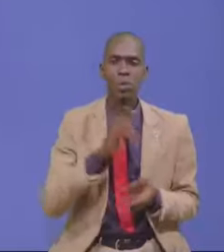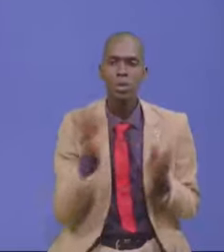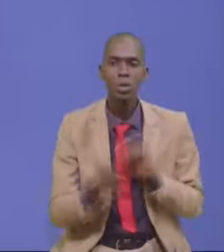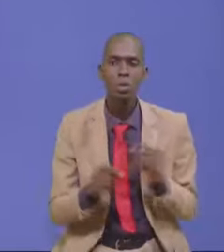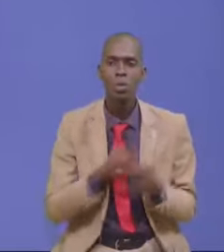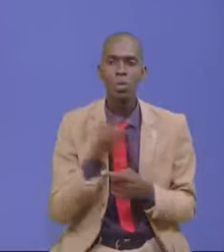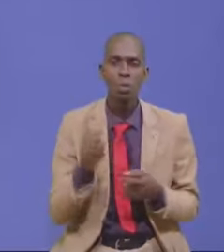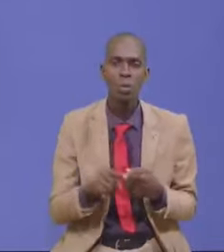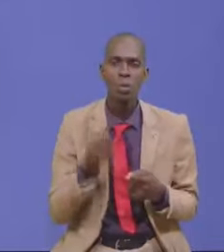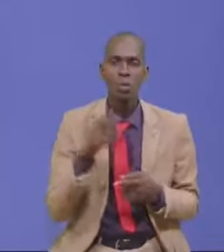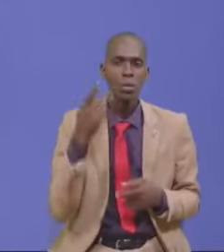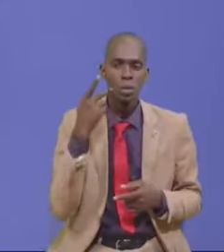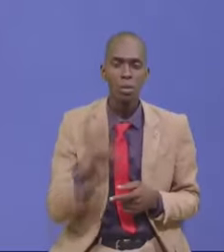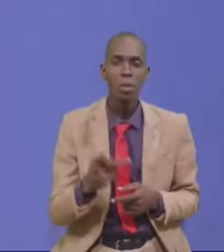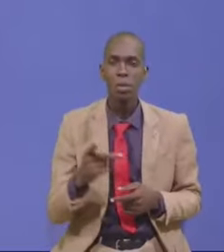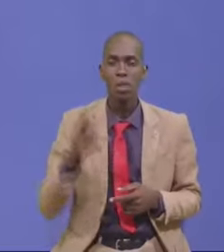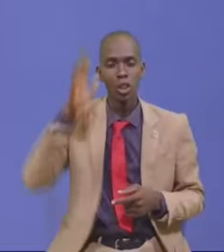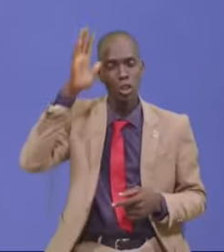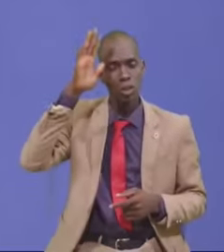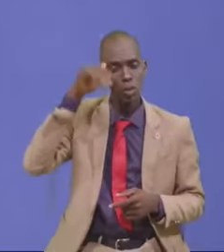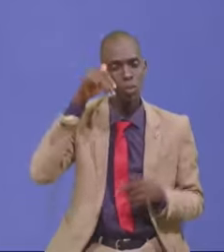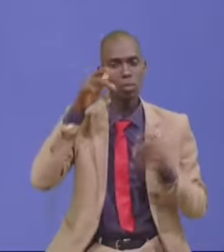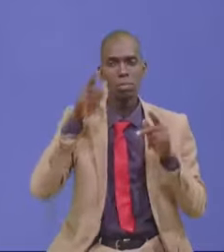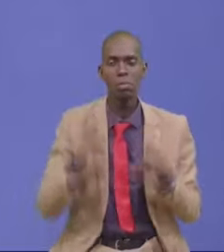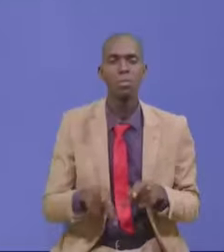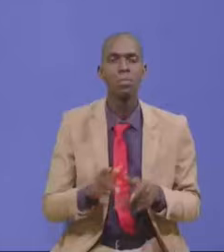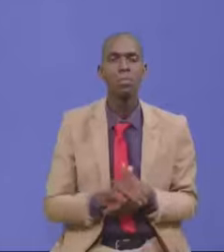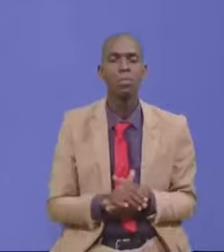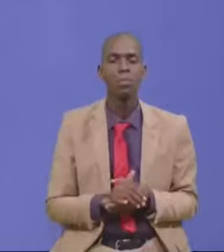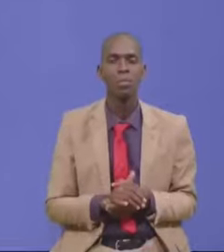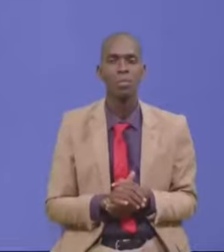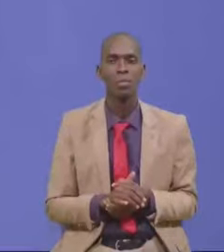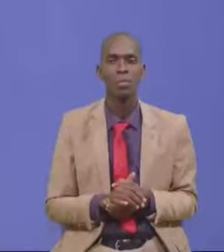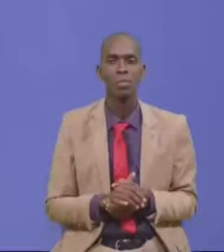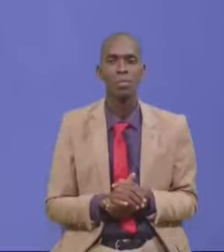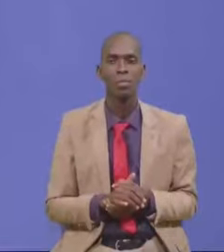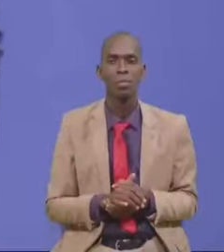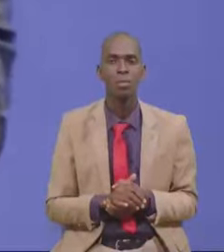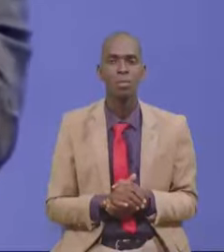Tu vas changer quand tu verras une tête, une personne à la tête chaude.